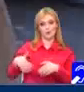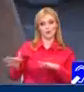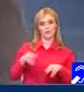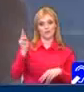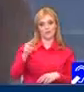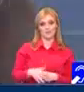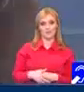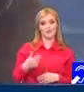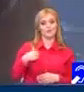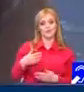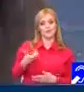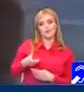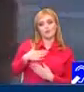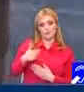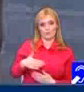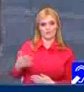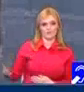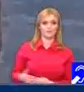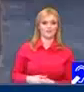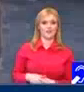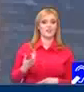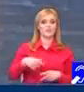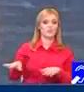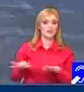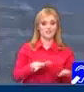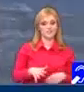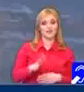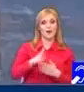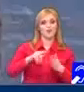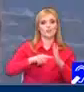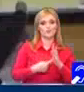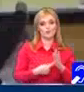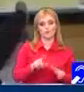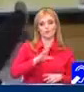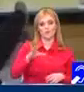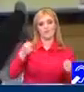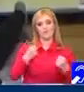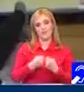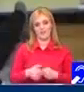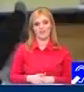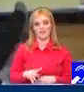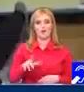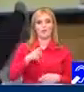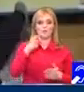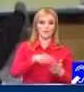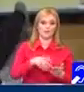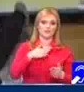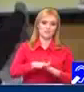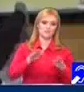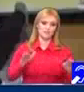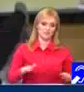fiindcă nu am nimic mai scump decât nipoțica. Activitățile demarate de IGP au ca scop prevenirea accidentelor rutiere cu implicarea copiilor